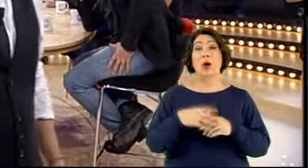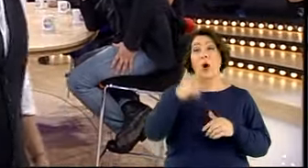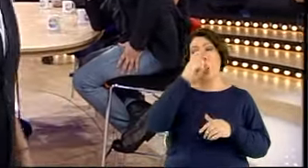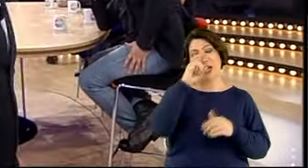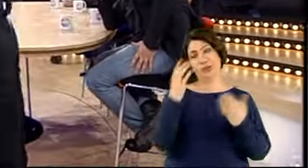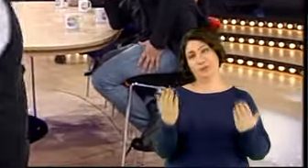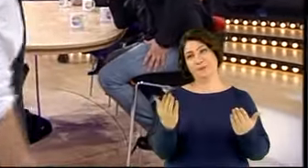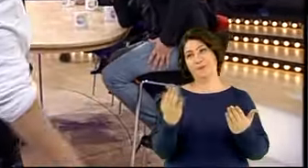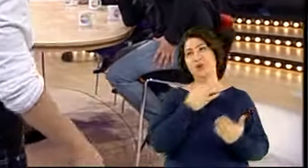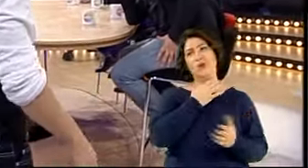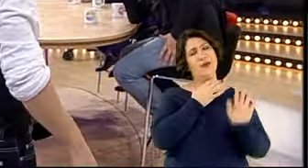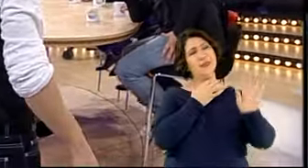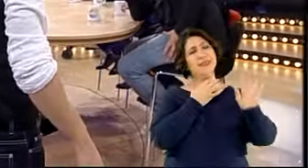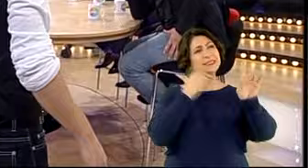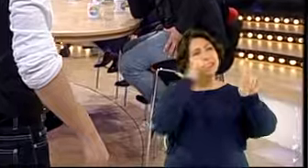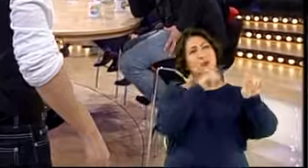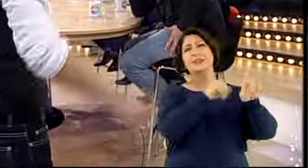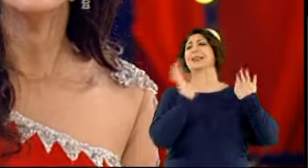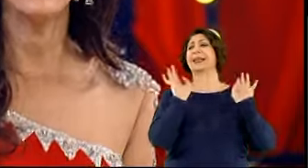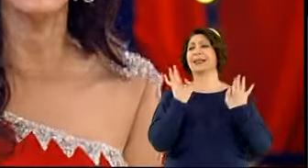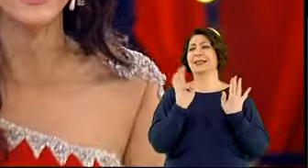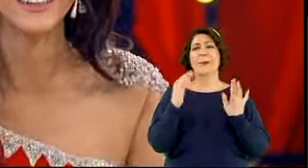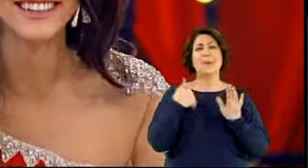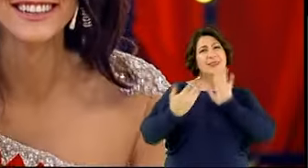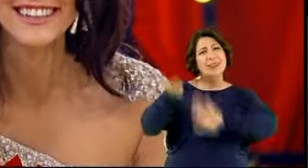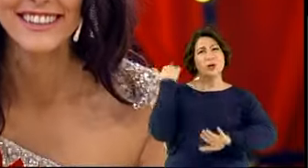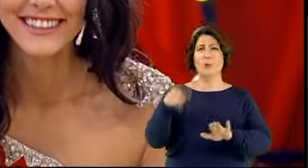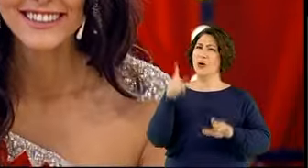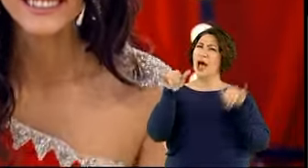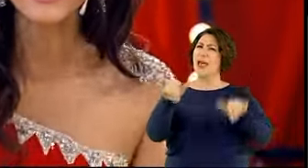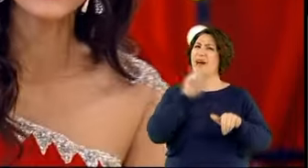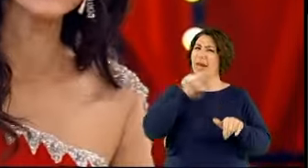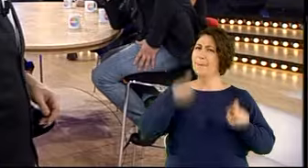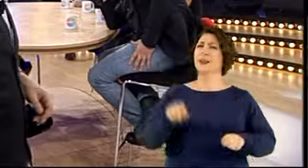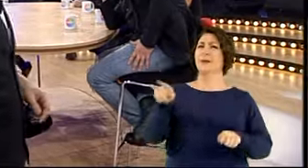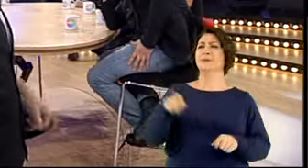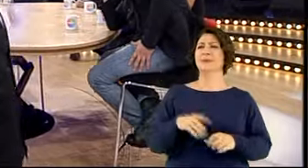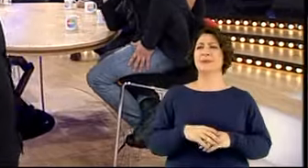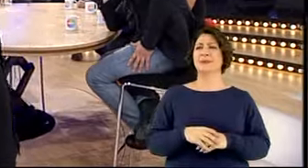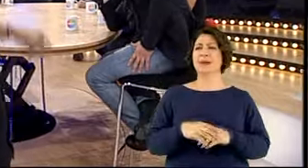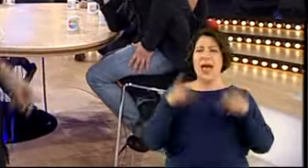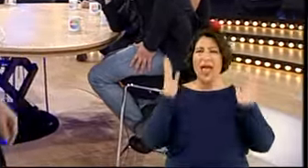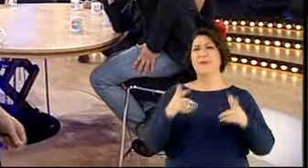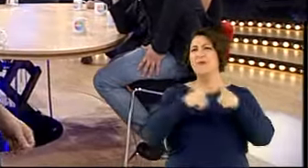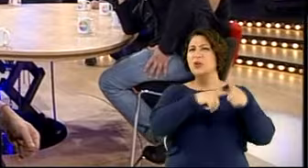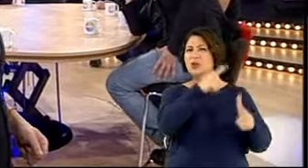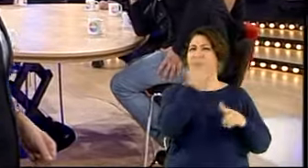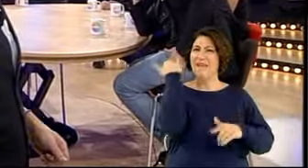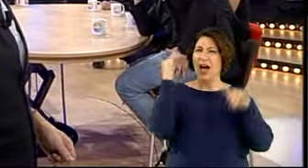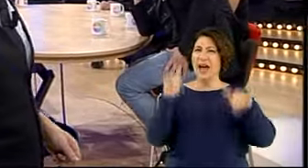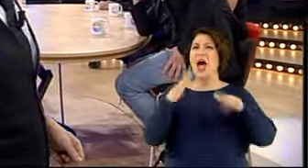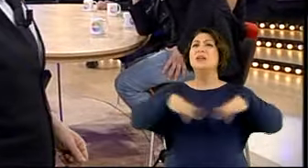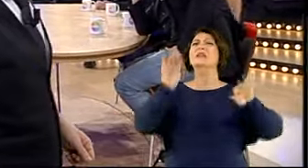Okan'cığım. Lütfen. Senin yüzünden değil. Ben daha önceden de böyle bir şey olmuştu. Herhalde Fatoş'un geçen gelişinde